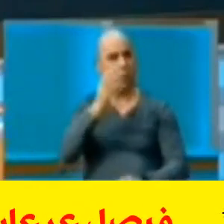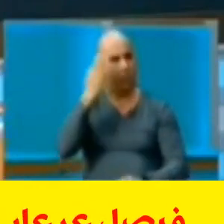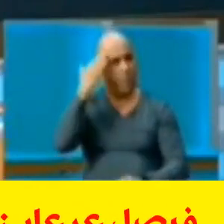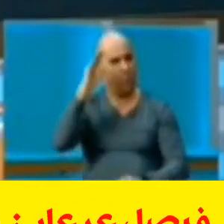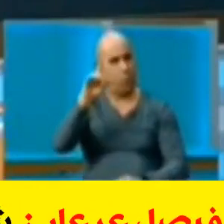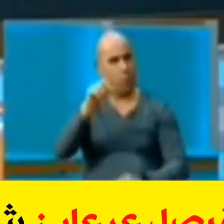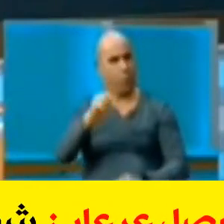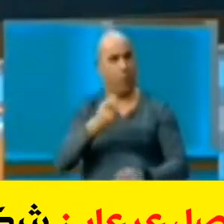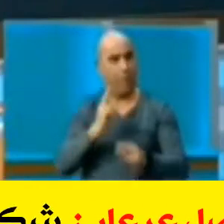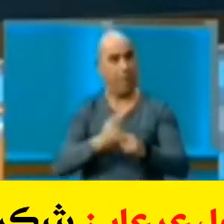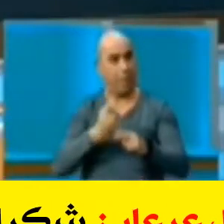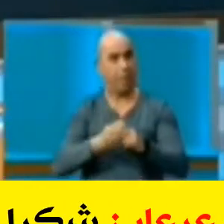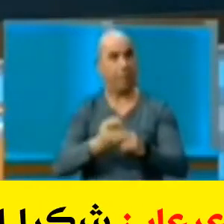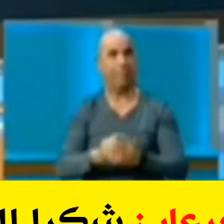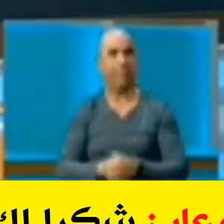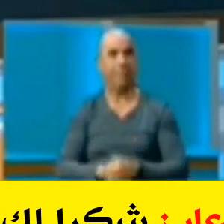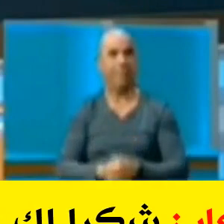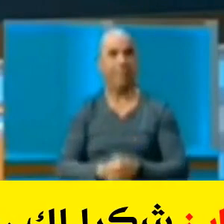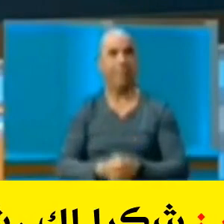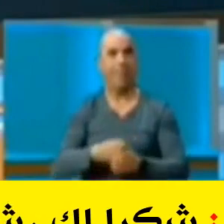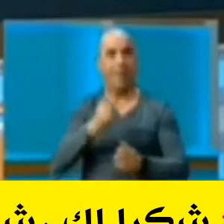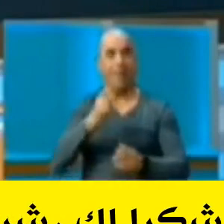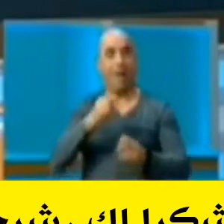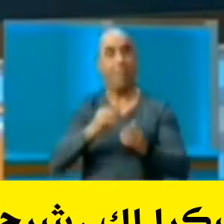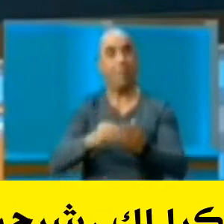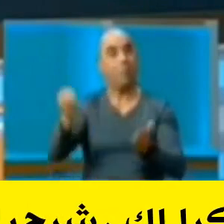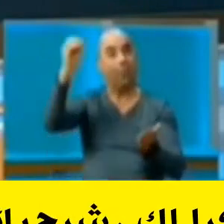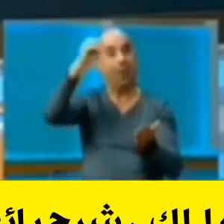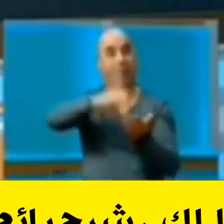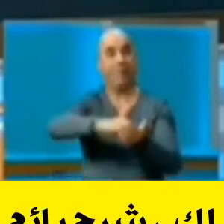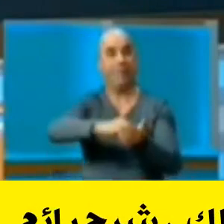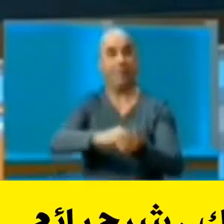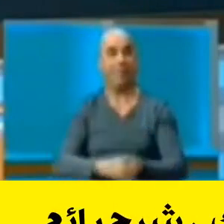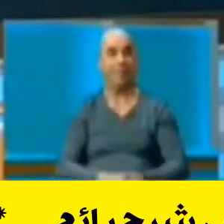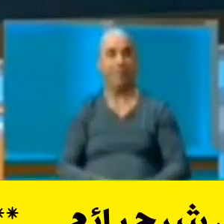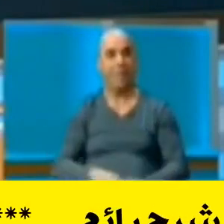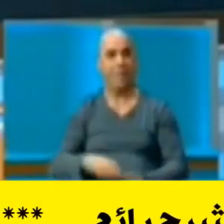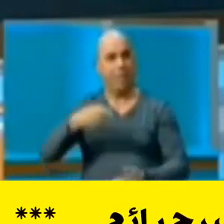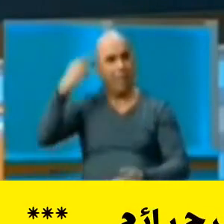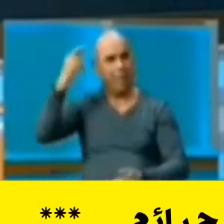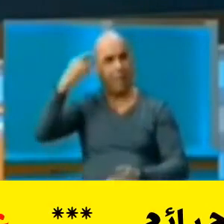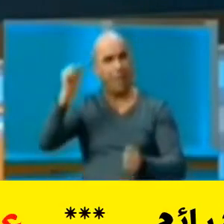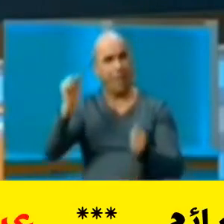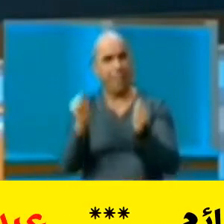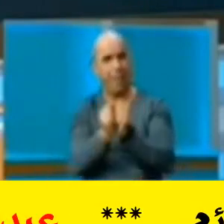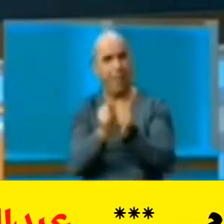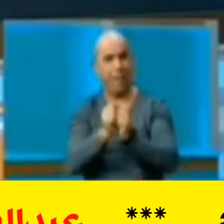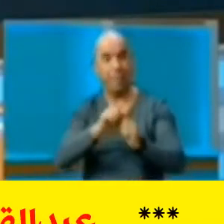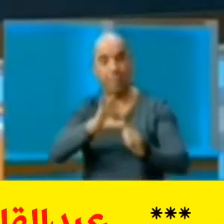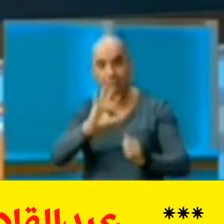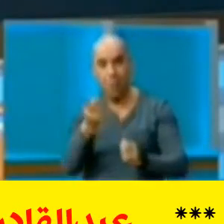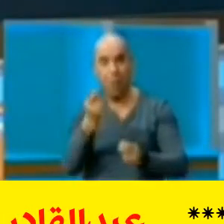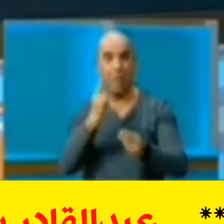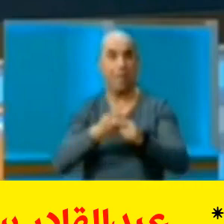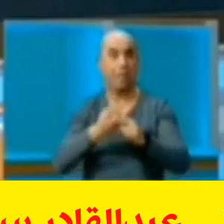الأسماء. جيد، إنها الأسماء الموصولة. إذن لنتذكر معا ما هو الاسم